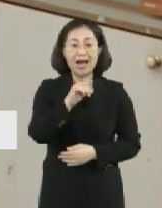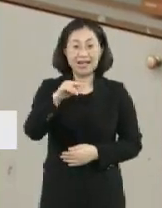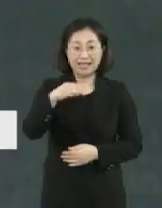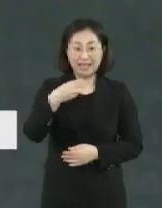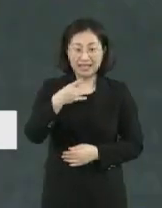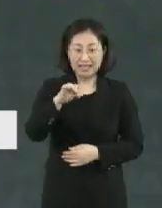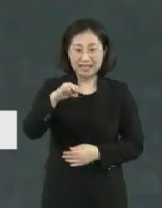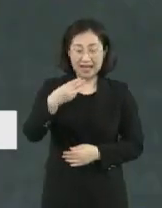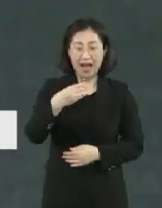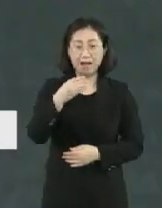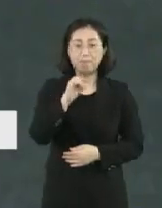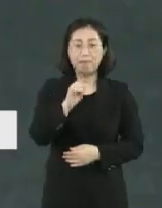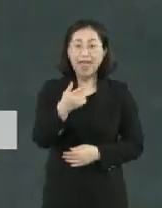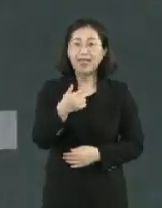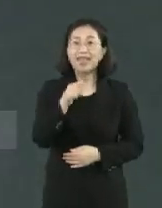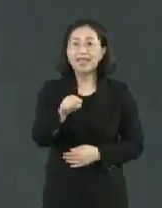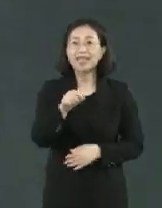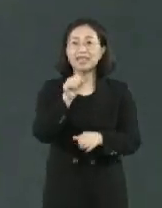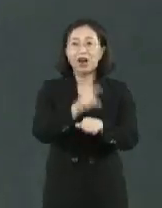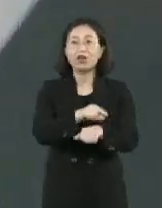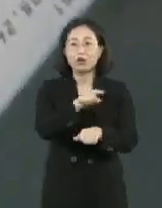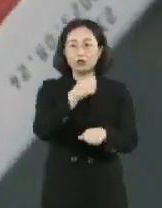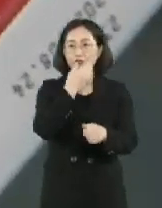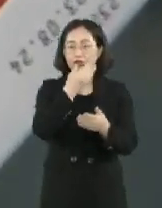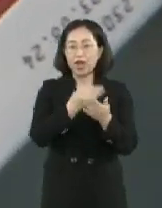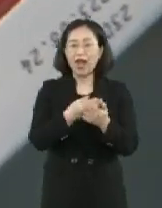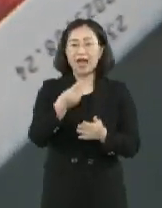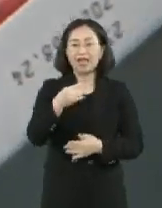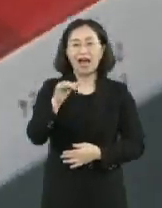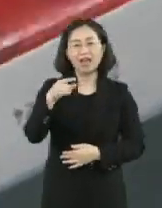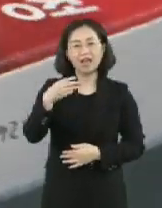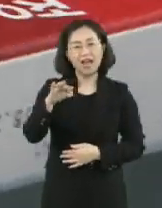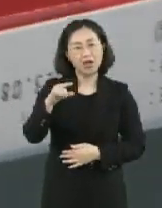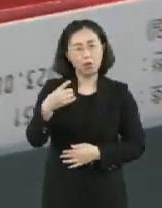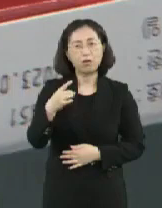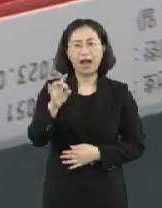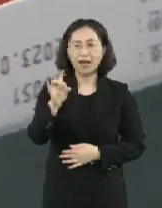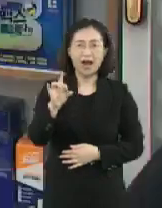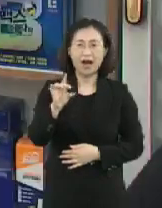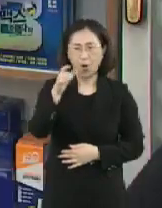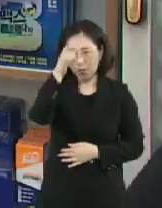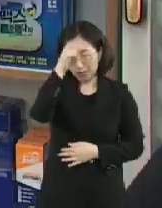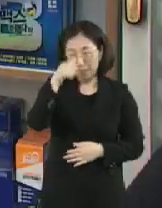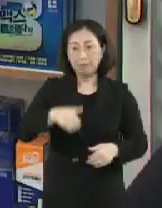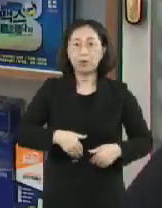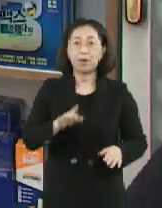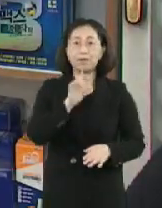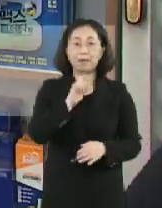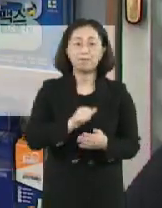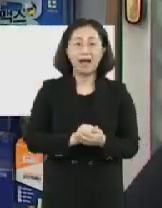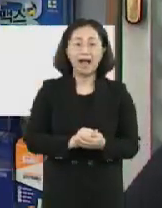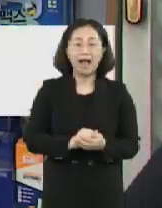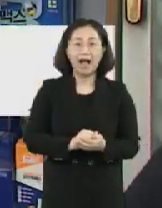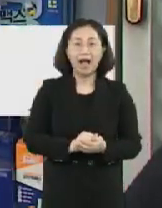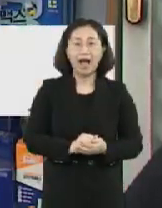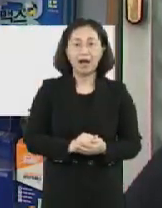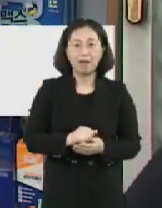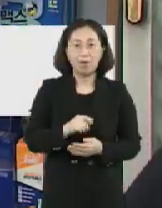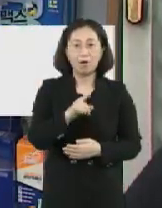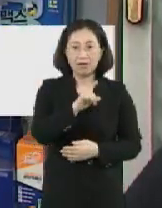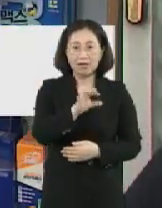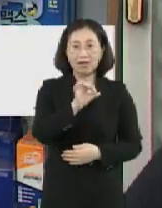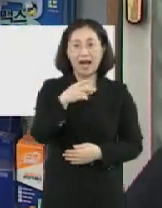성분이 중요한 거지 꼭 타이레놀일 필요는 없다며 주의도 당부합니다. 아세트 아미노펜을 권하는 이유는